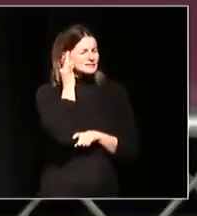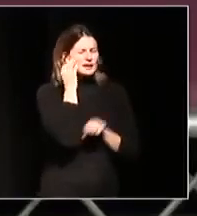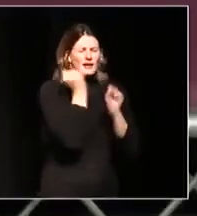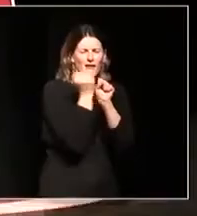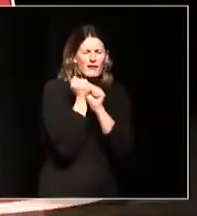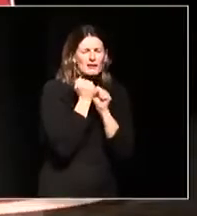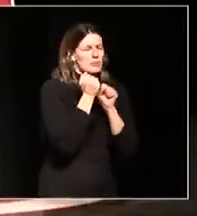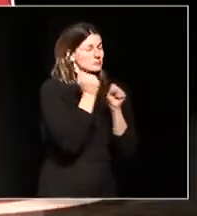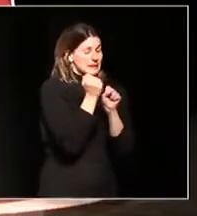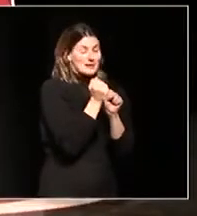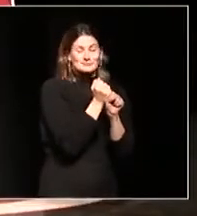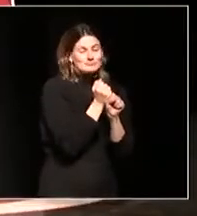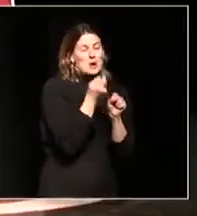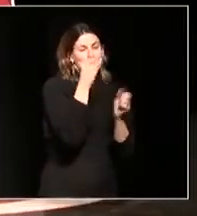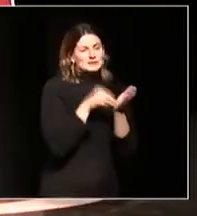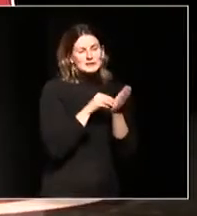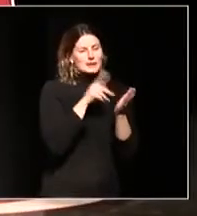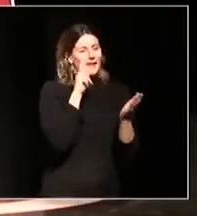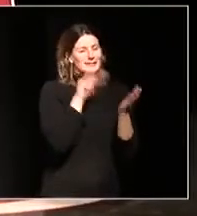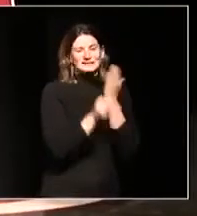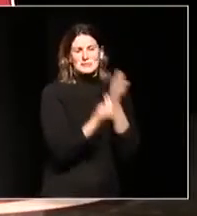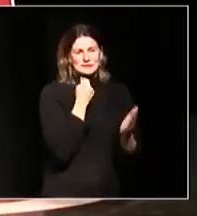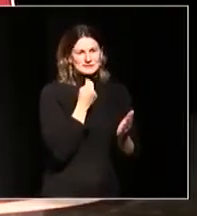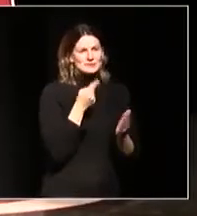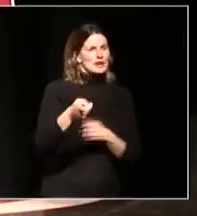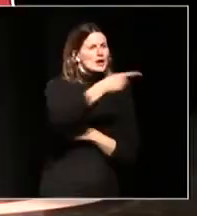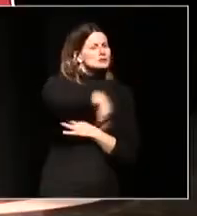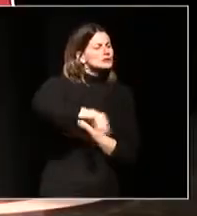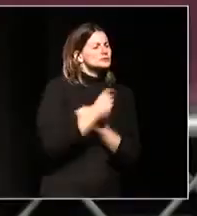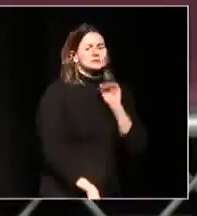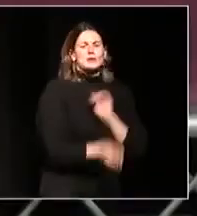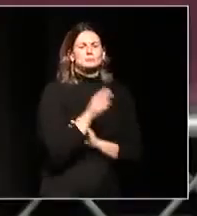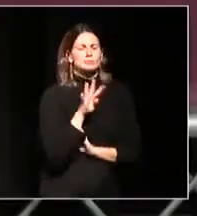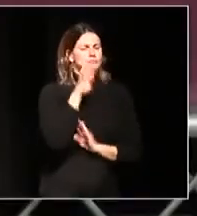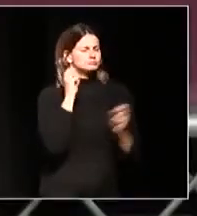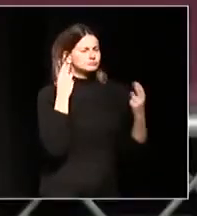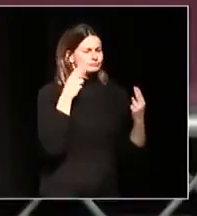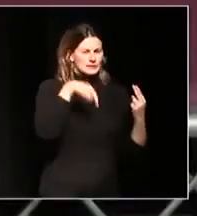feines invisibles allà on aquest mal govern no posa diners. Som nosaltres qui aixeca el país.